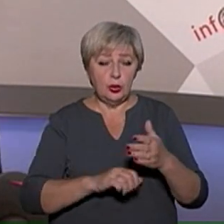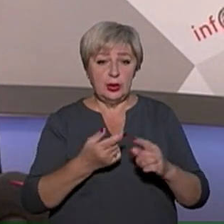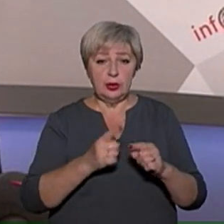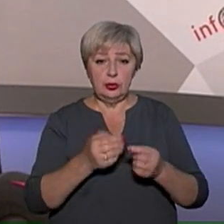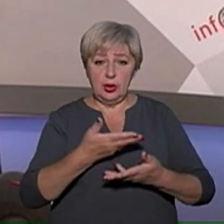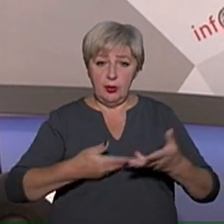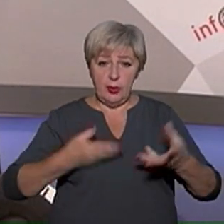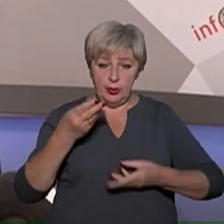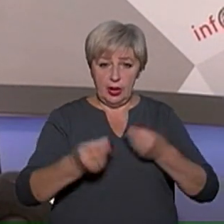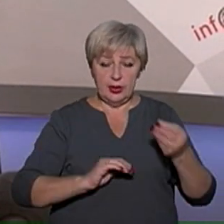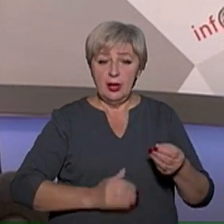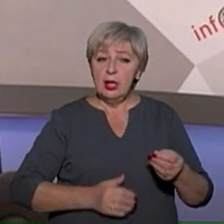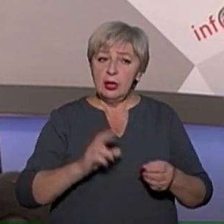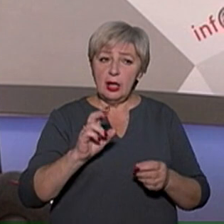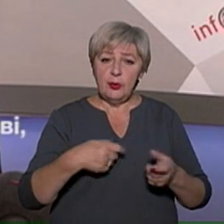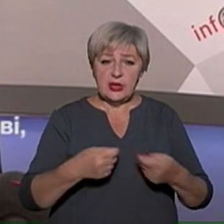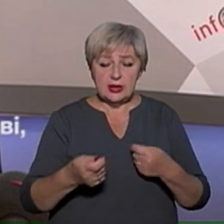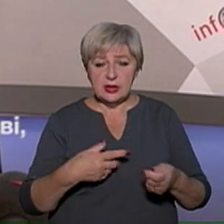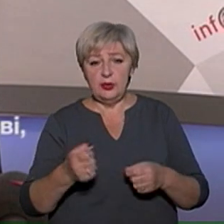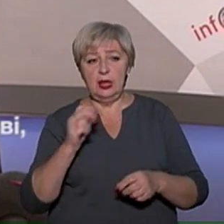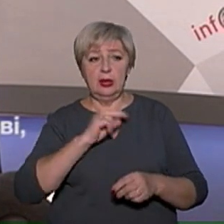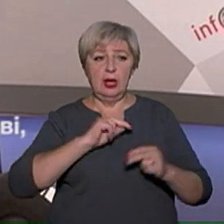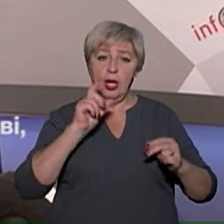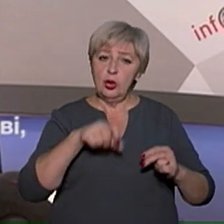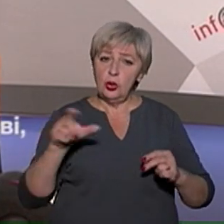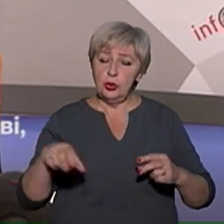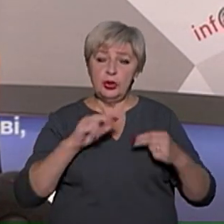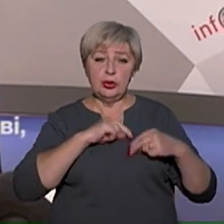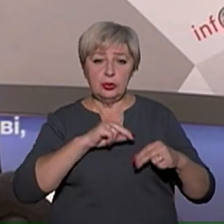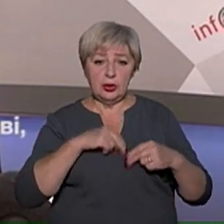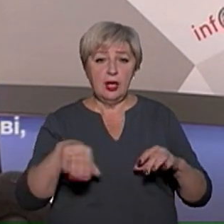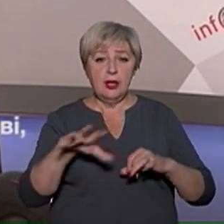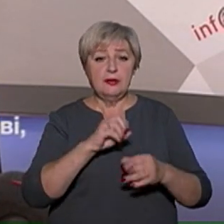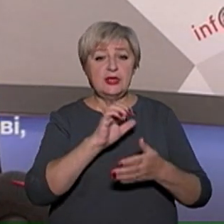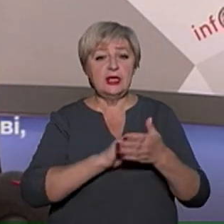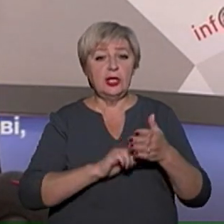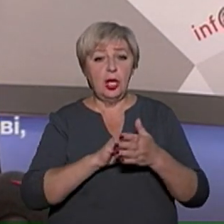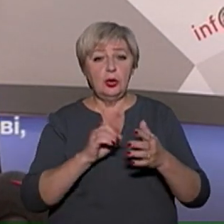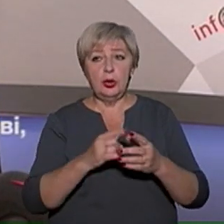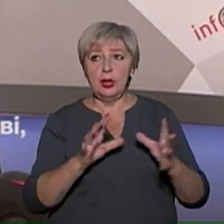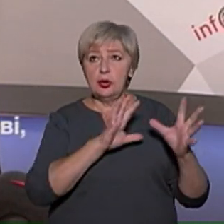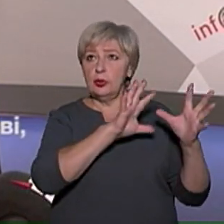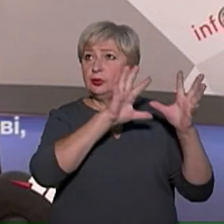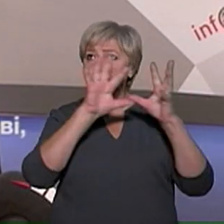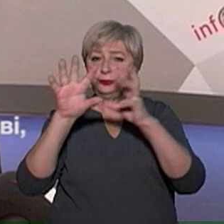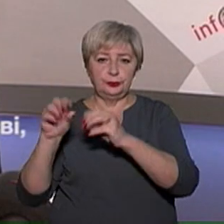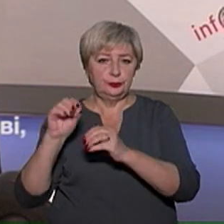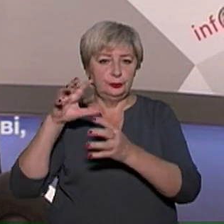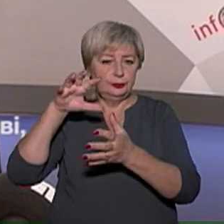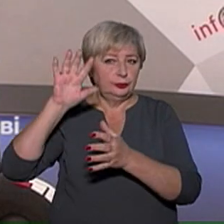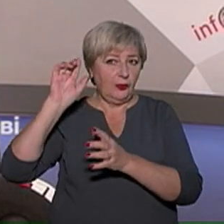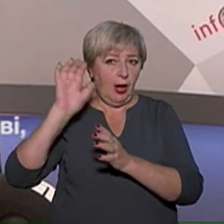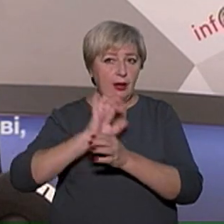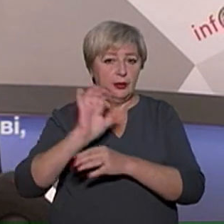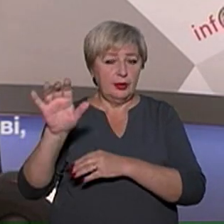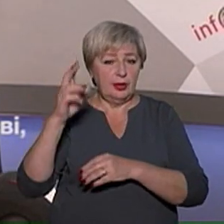как работающие люди, люди труда, чтобы все налоги аккумулировались в Киеве, чтобы все налоги